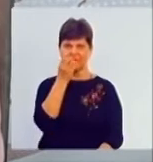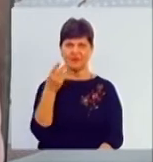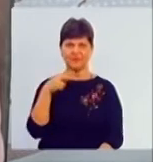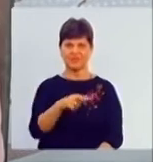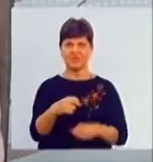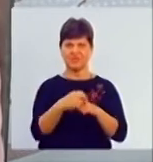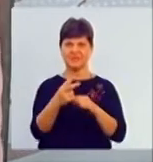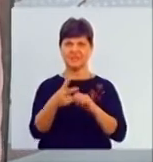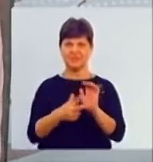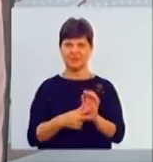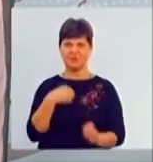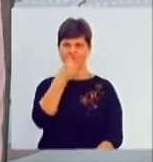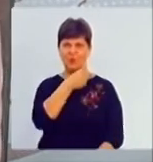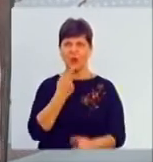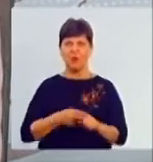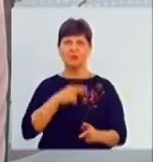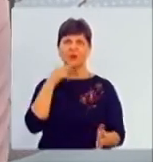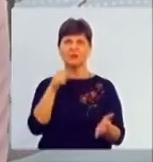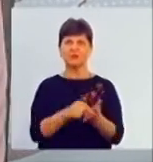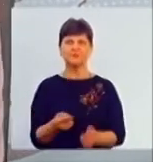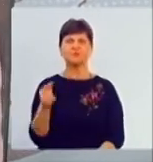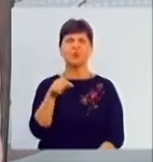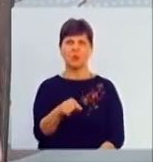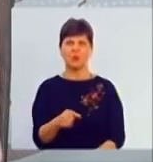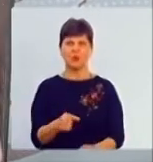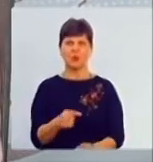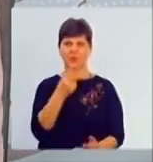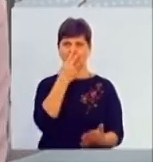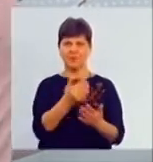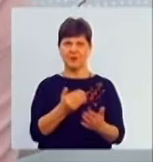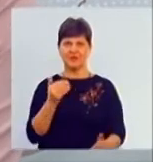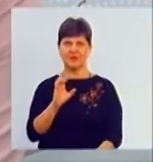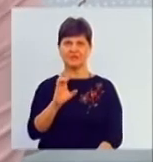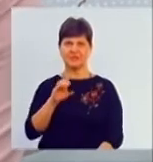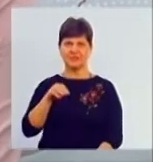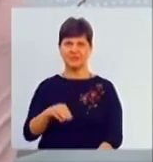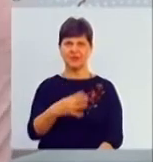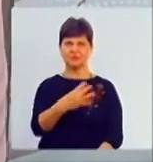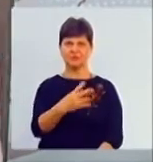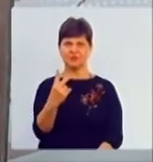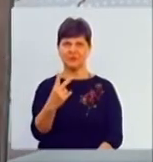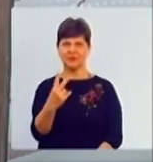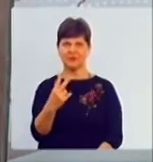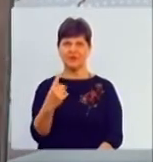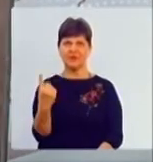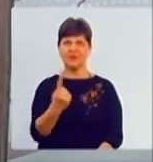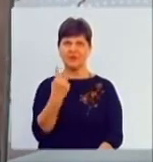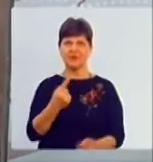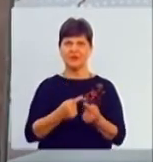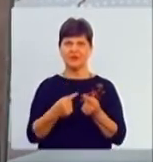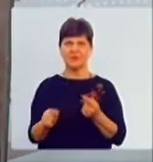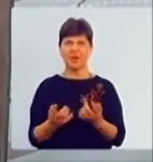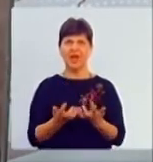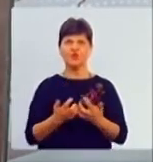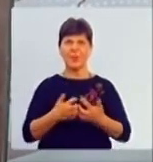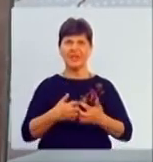цей перерахунок, це той самий перерахунок, який передбачений статтею 42. Єдина відмінність, що